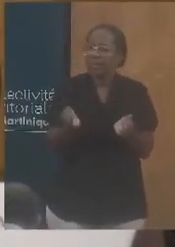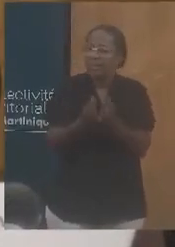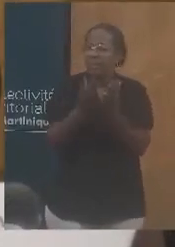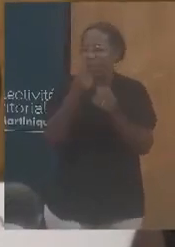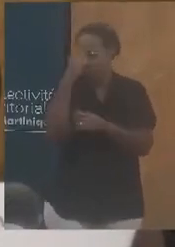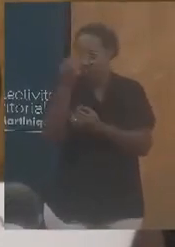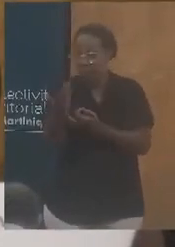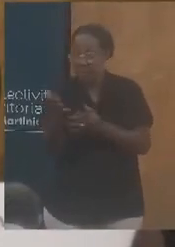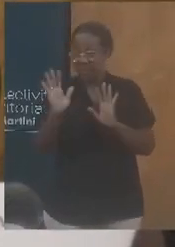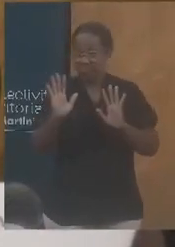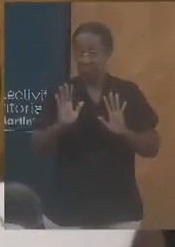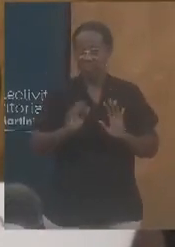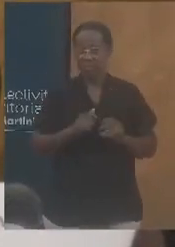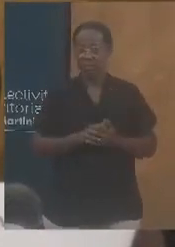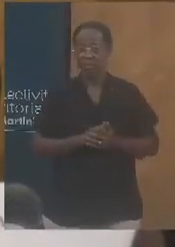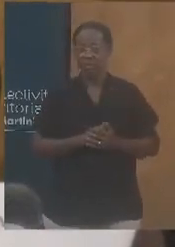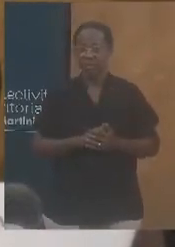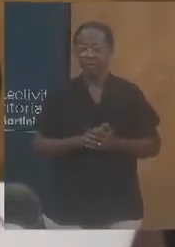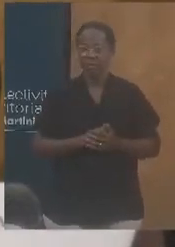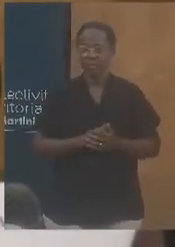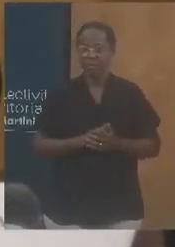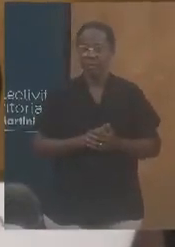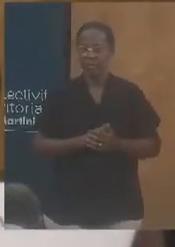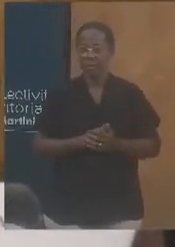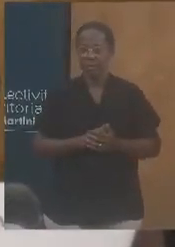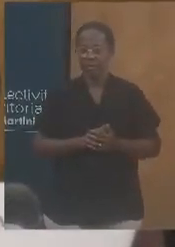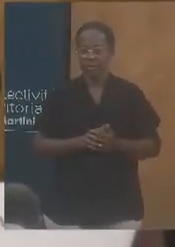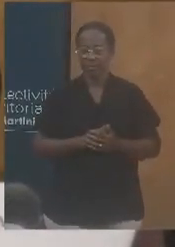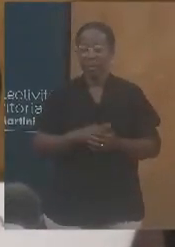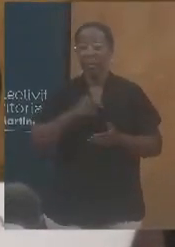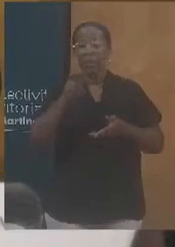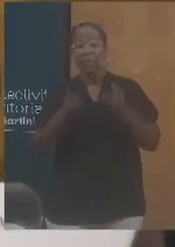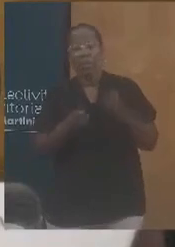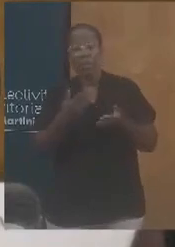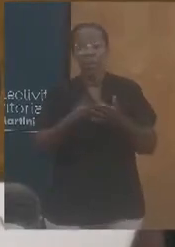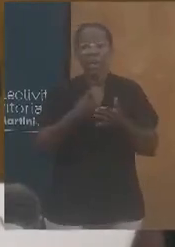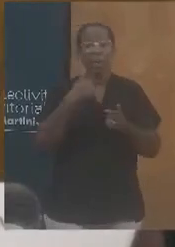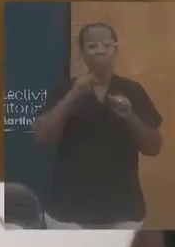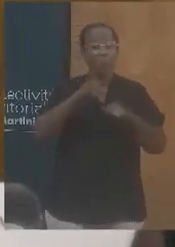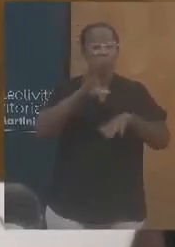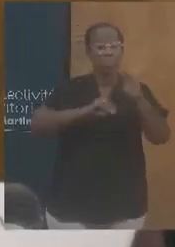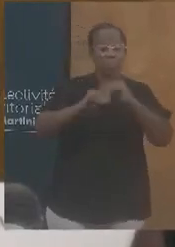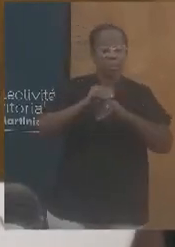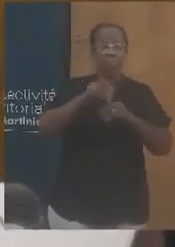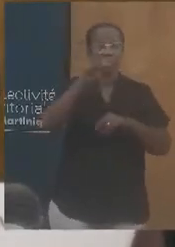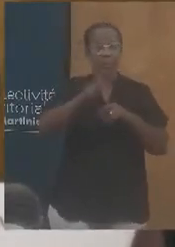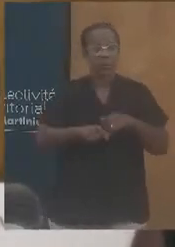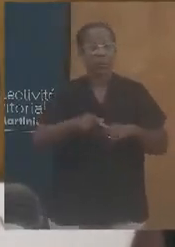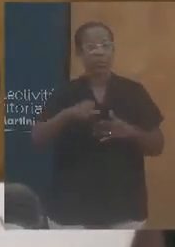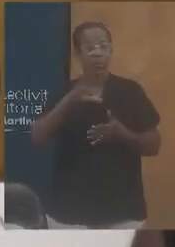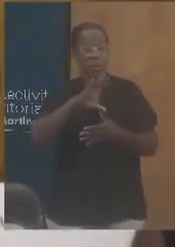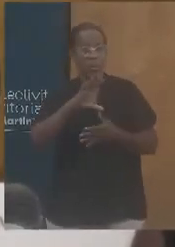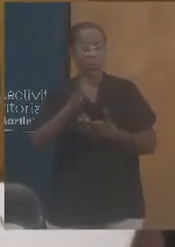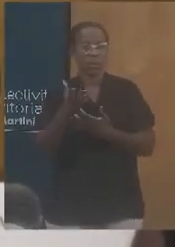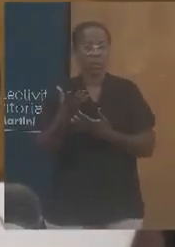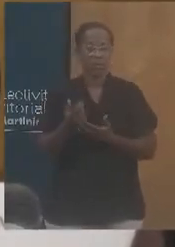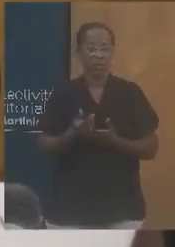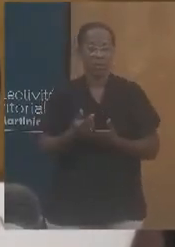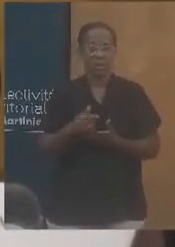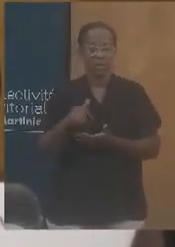évidemment, nous pouvons parler à la place des Guadeloupéens, les Guyanais, les Mayotte, etc. Mais je vois